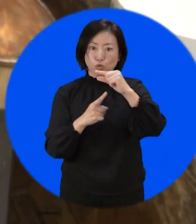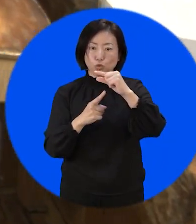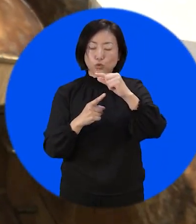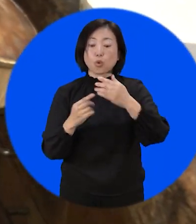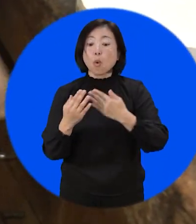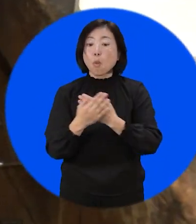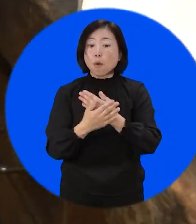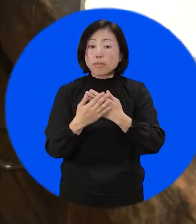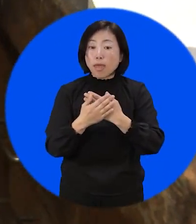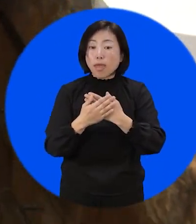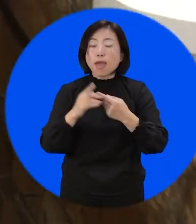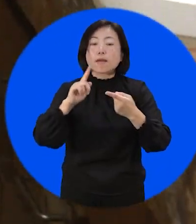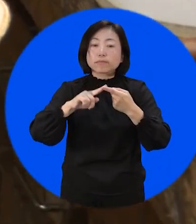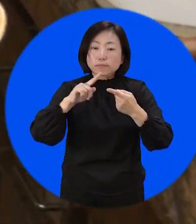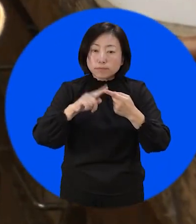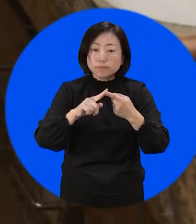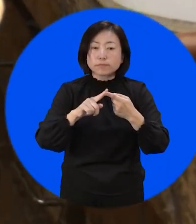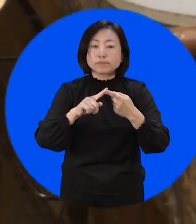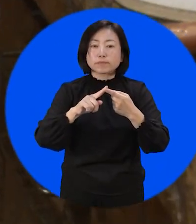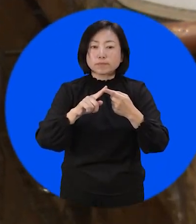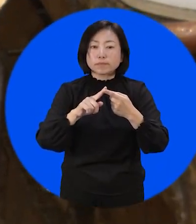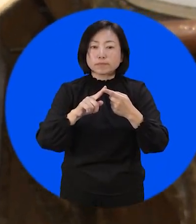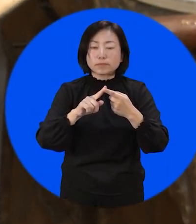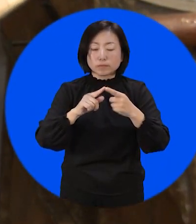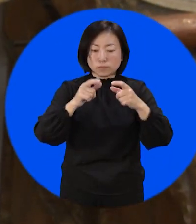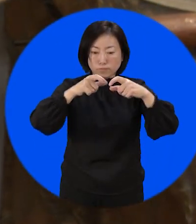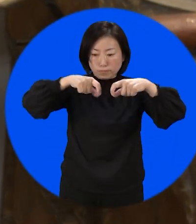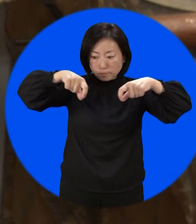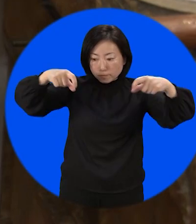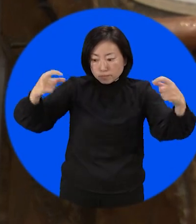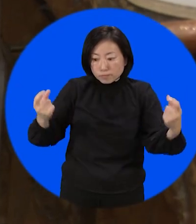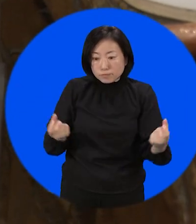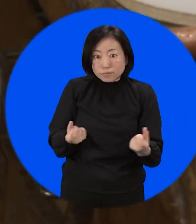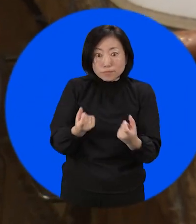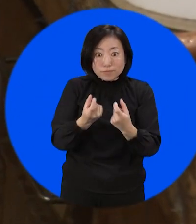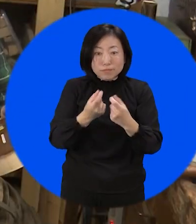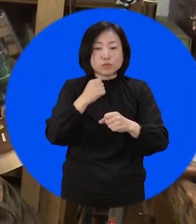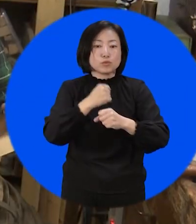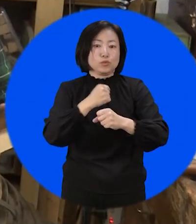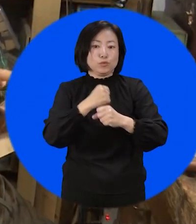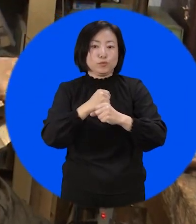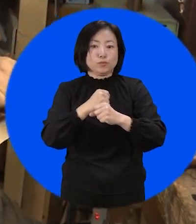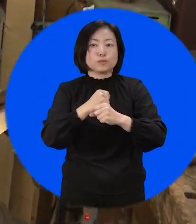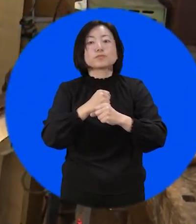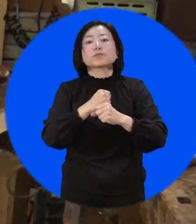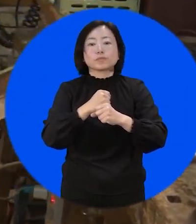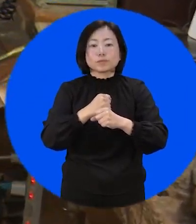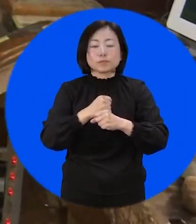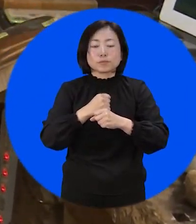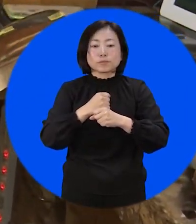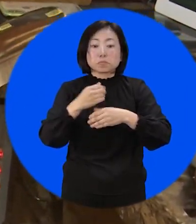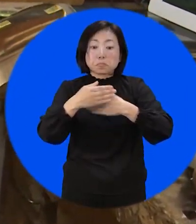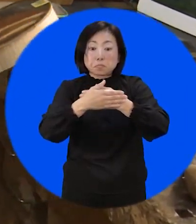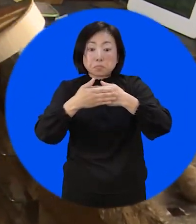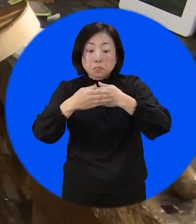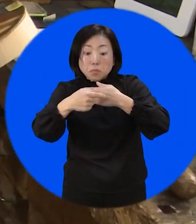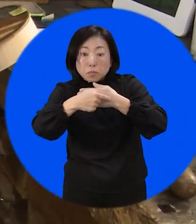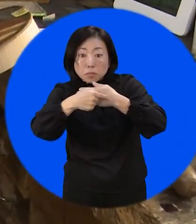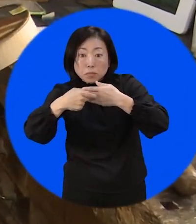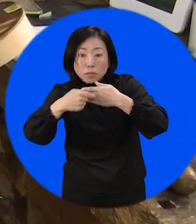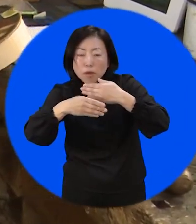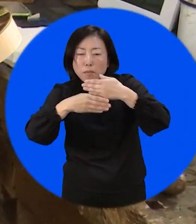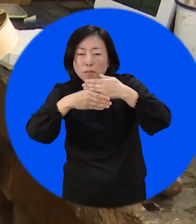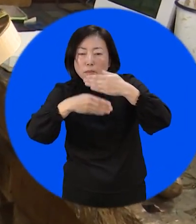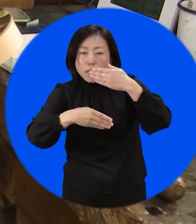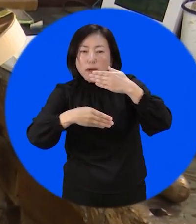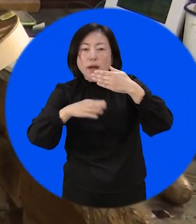表板に合わせて横板を作って、これ割れてるけども、はい、